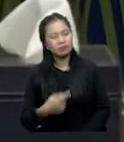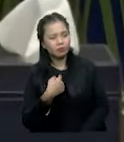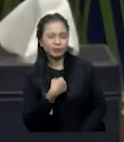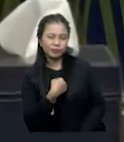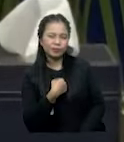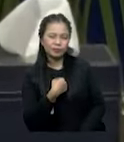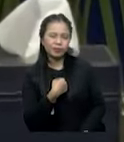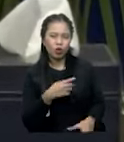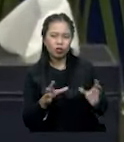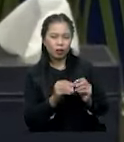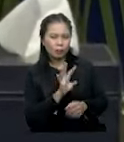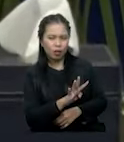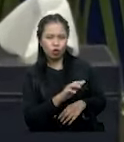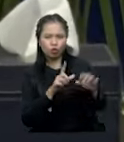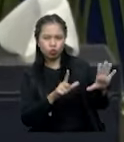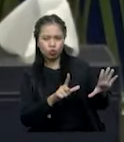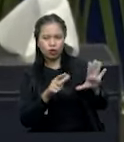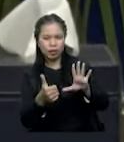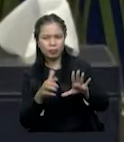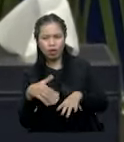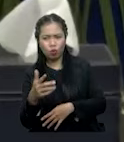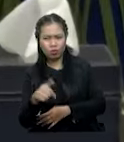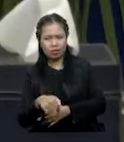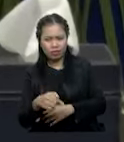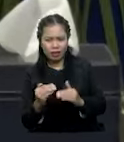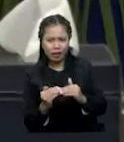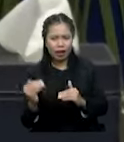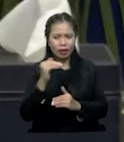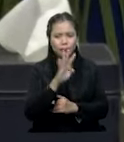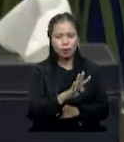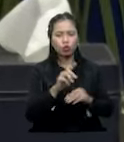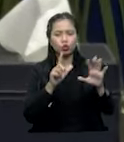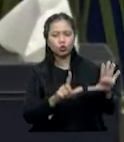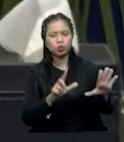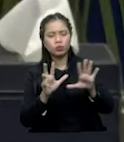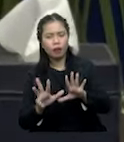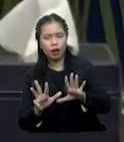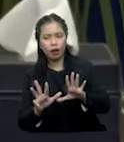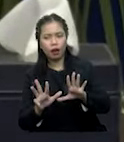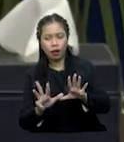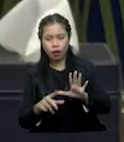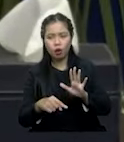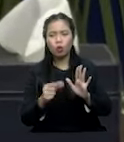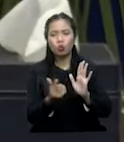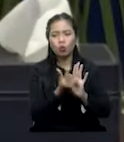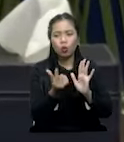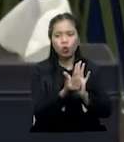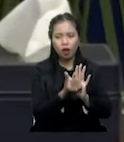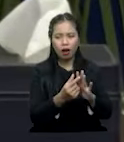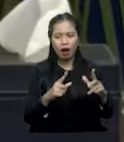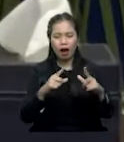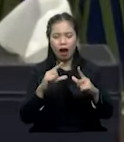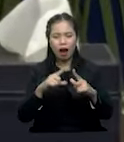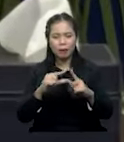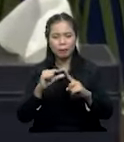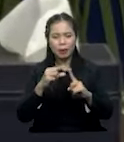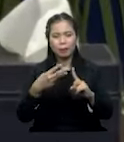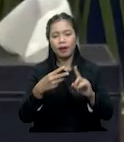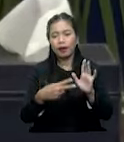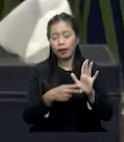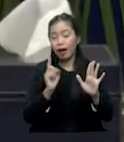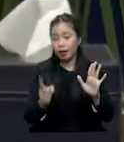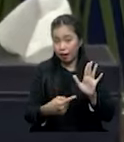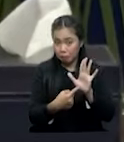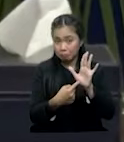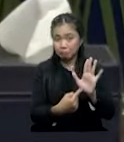lalu, 496 tahun ini adalah di dalam Undang-Undang APBN di bawah oleh